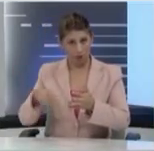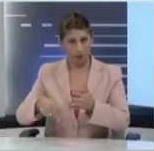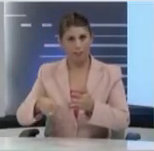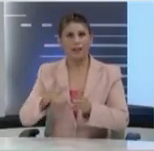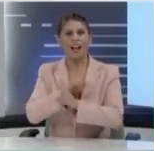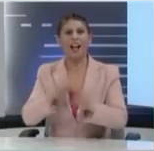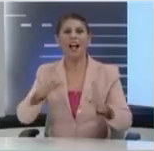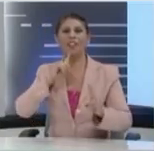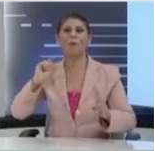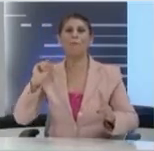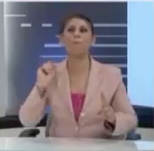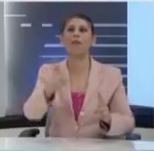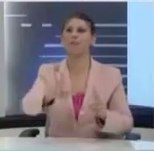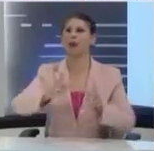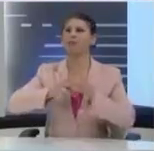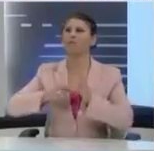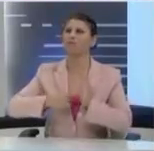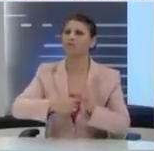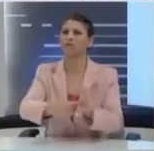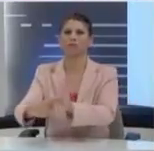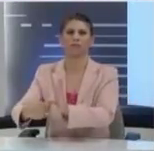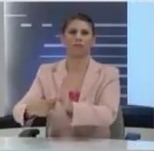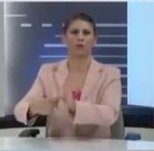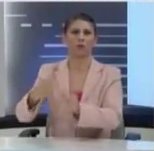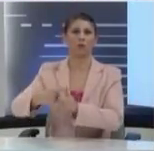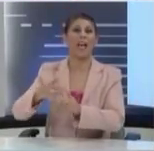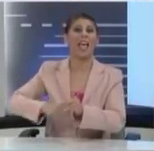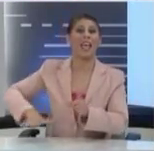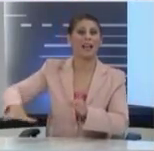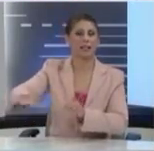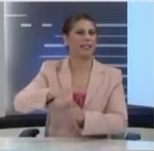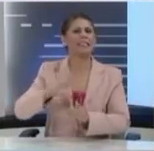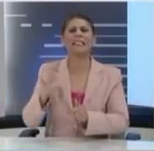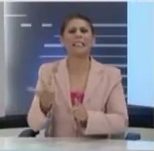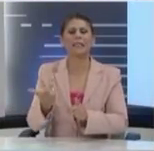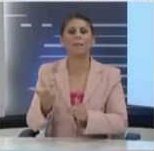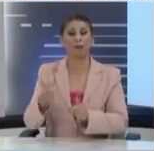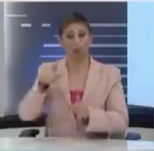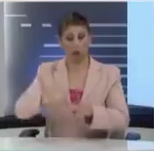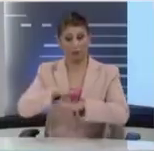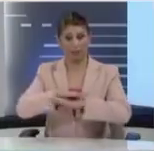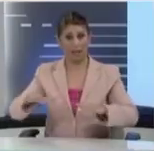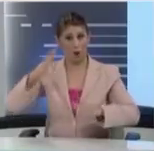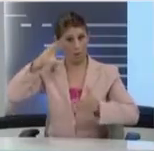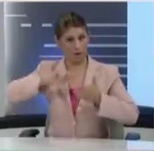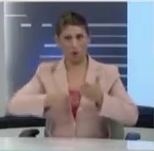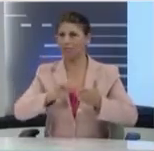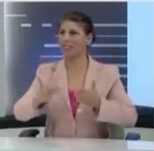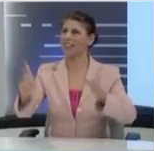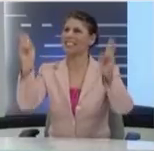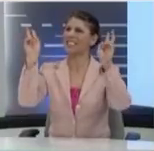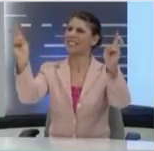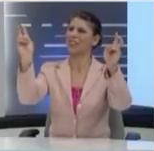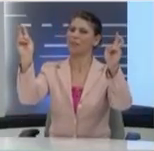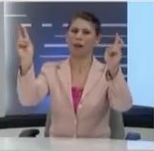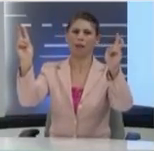λαό. Ότι το μέλλον, ότι το τέλος των μνημονίων δεν είναι ένα σύνθημα. Δεν είναι